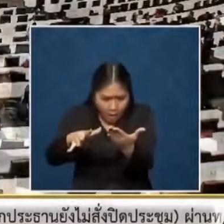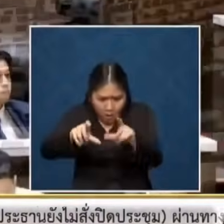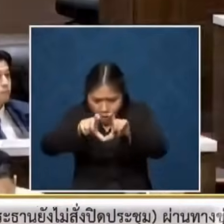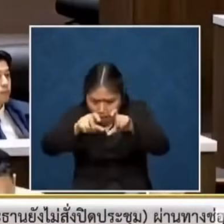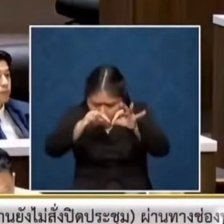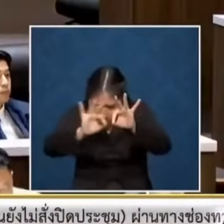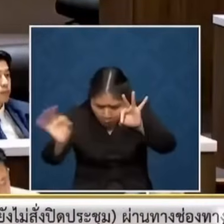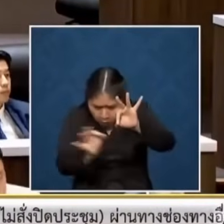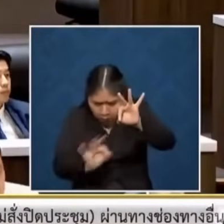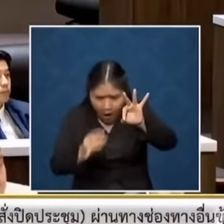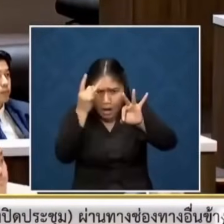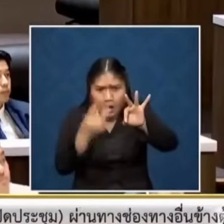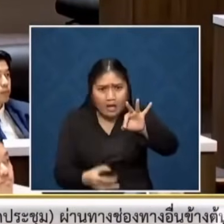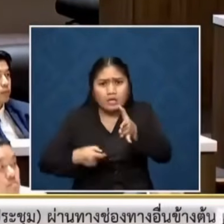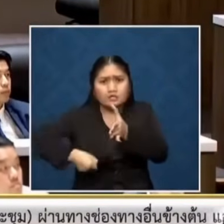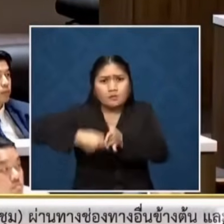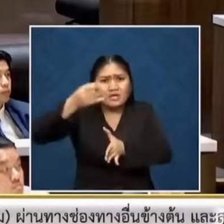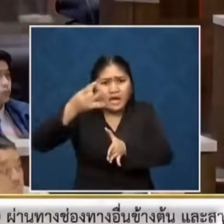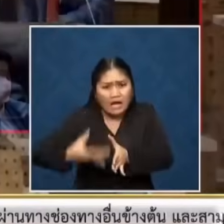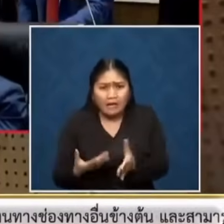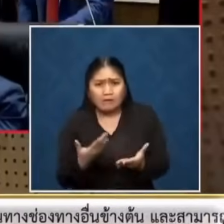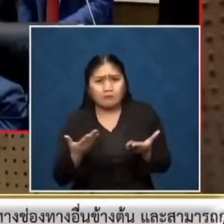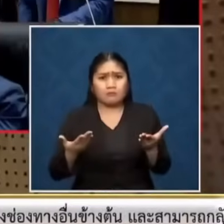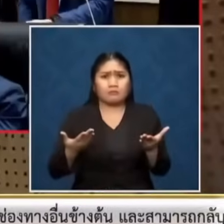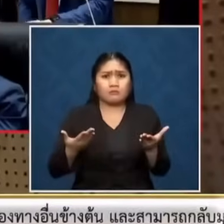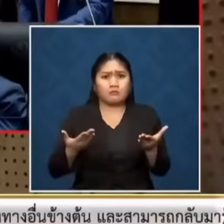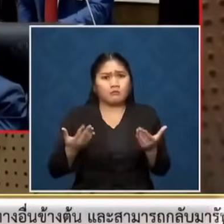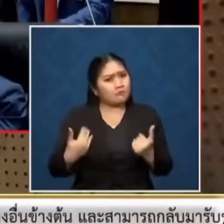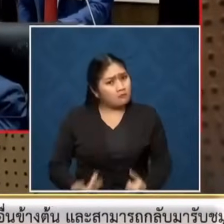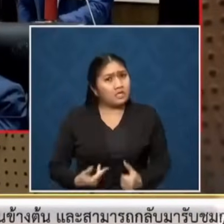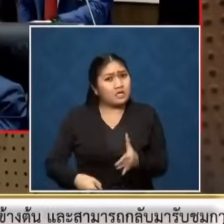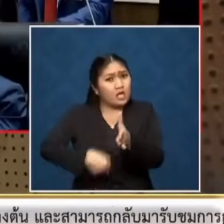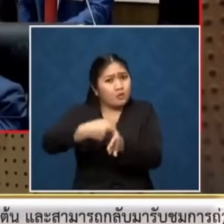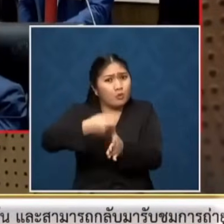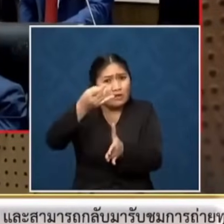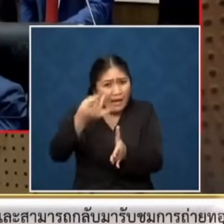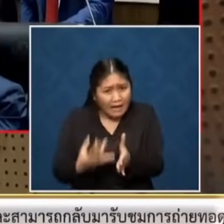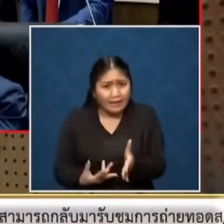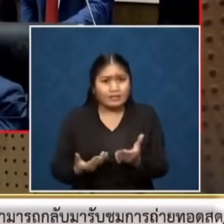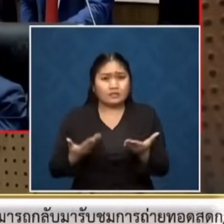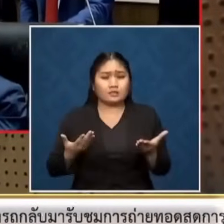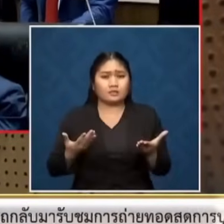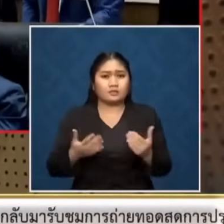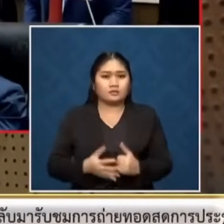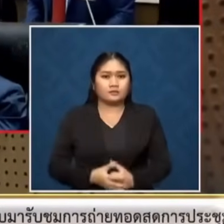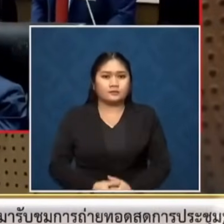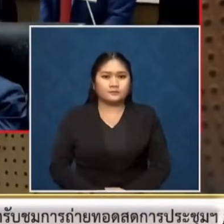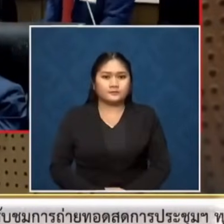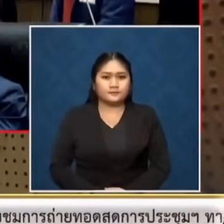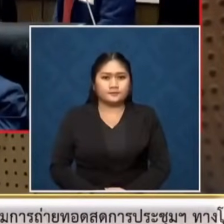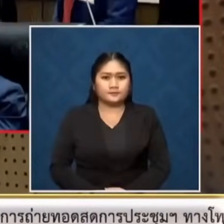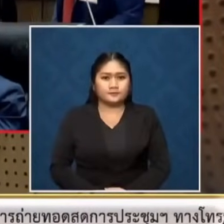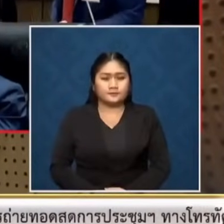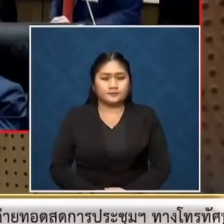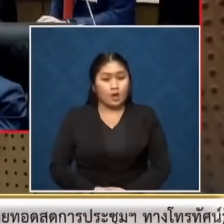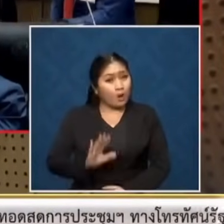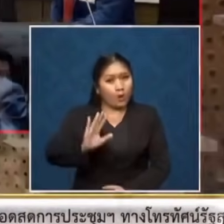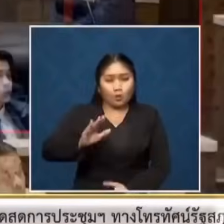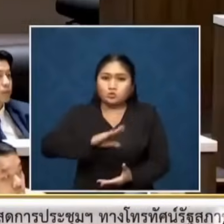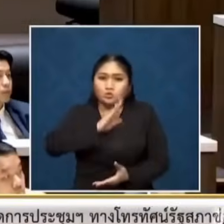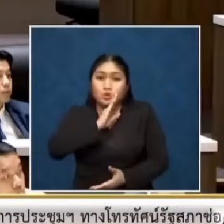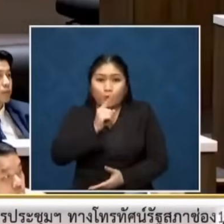นเลยนะครับที่ระบุว่าเหตุจำเป็นที่มีอาจหลีกเลี่ยงนั้นได้คือเหตุจำเป็นอะไรคือถ้าท่านประ